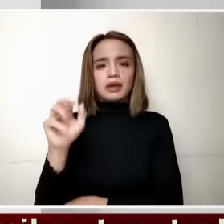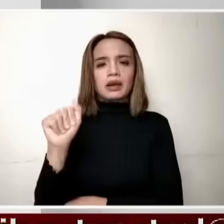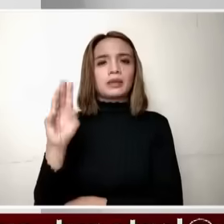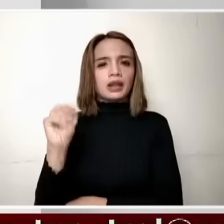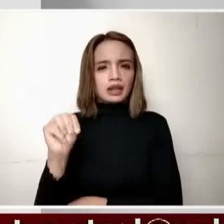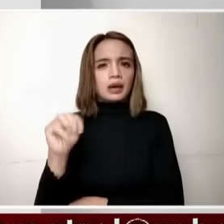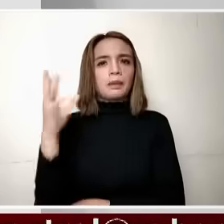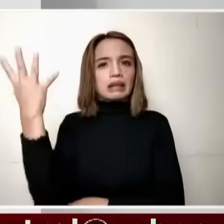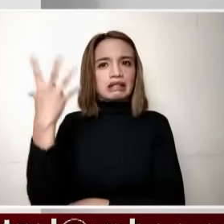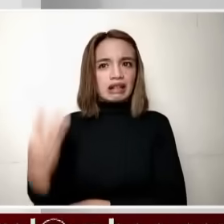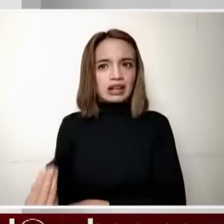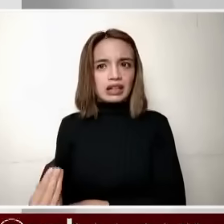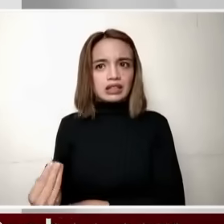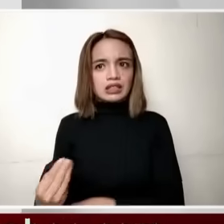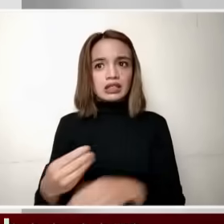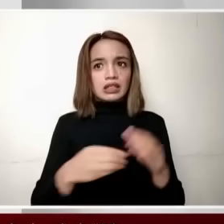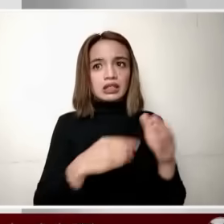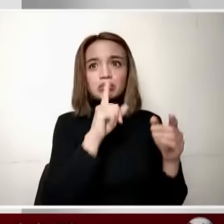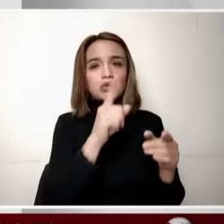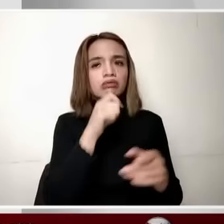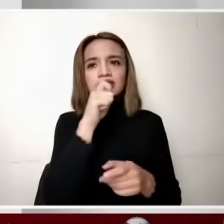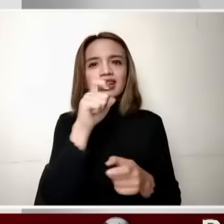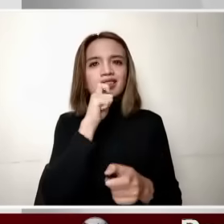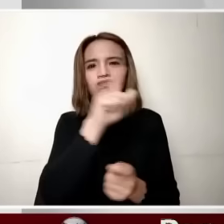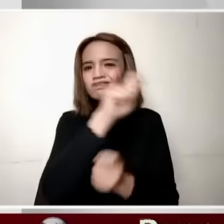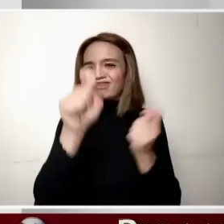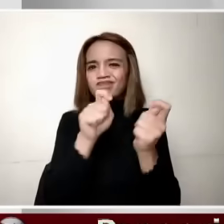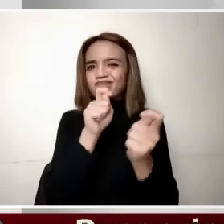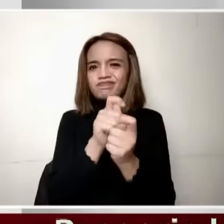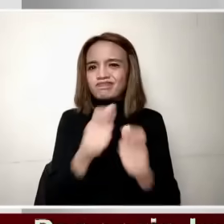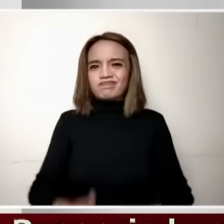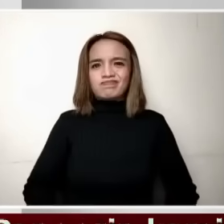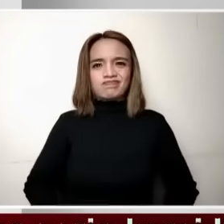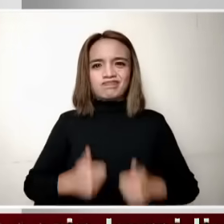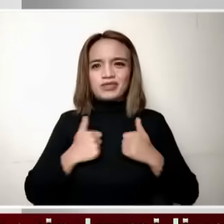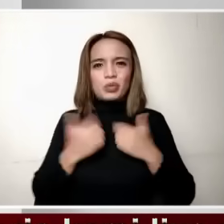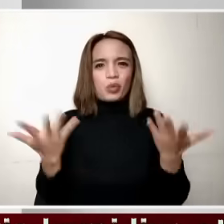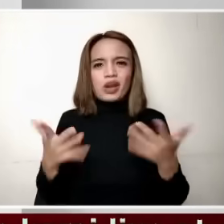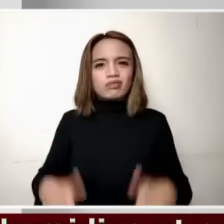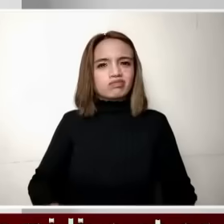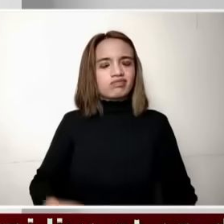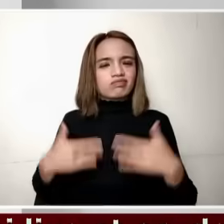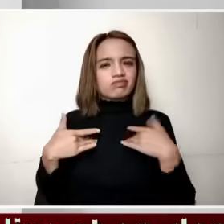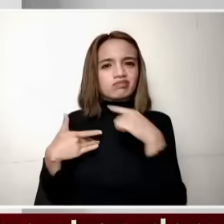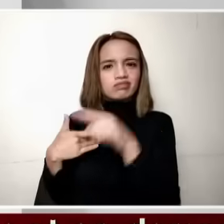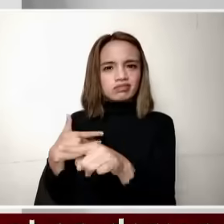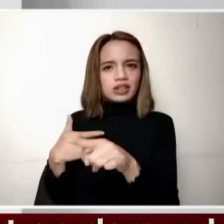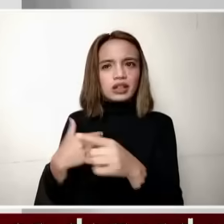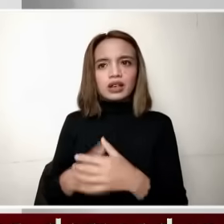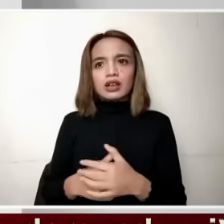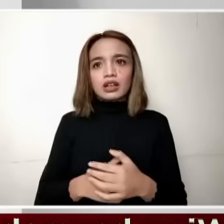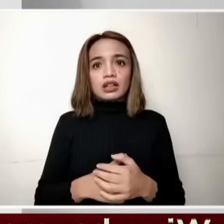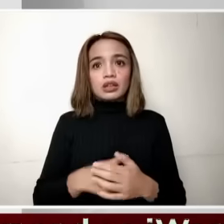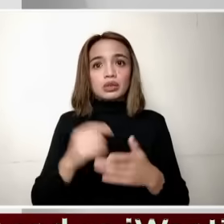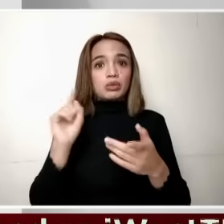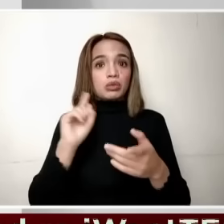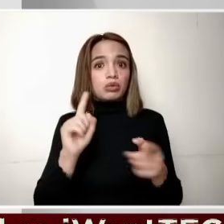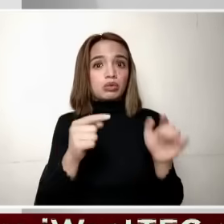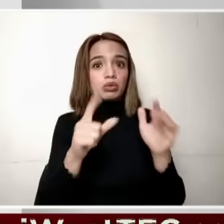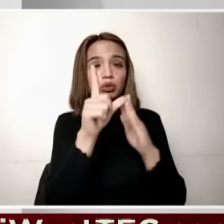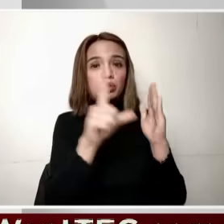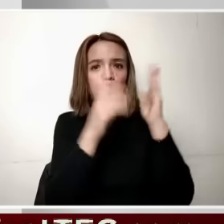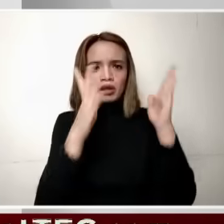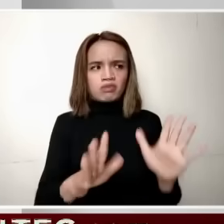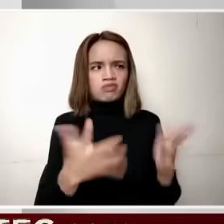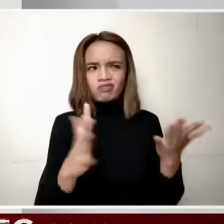nakalagay at hindi ang eksaktong address ng bahay ni Baez. Hindi rin umano na ipakita ng prosecution base